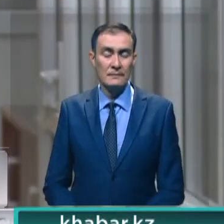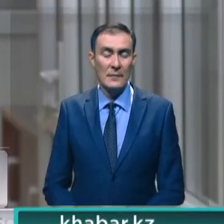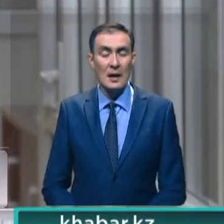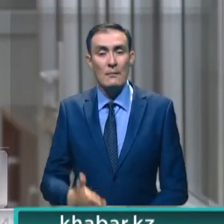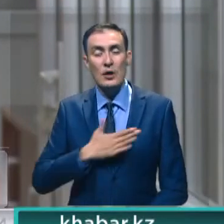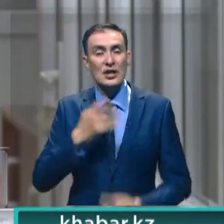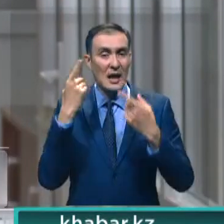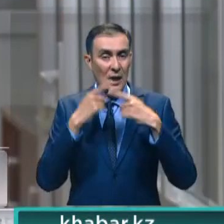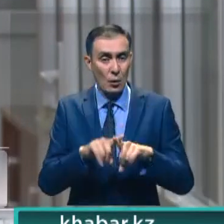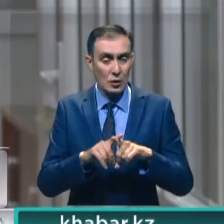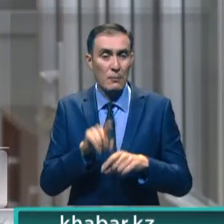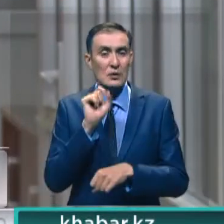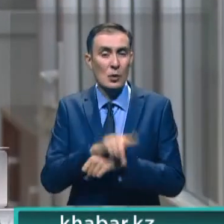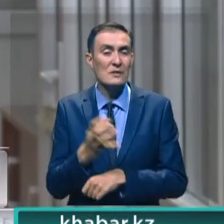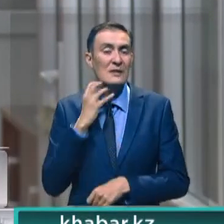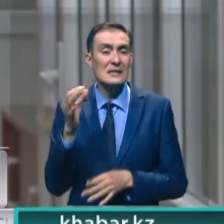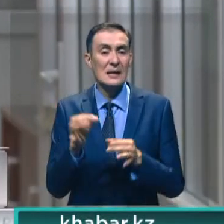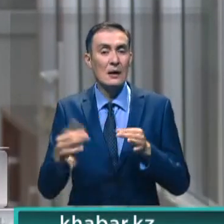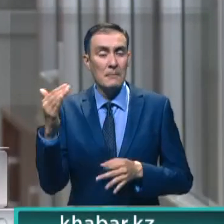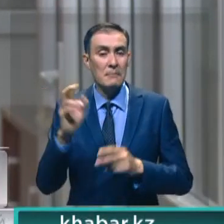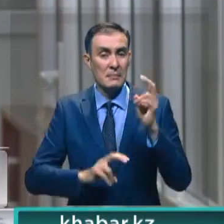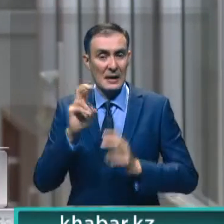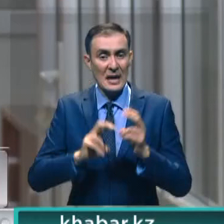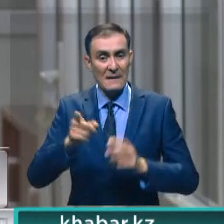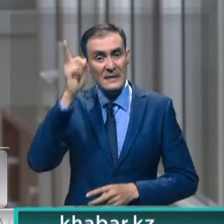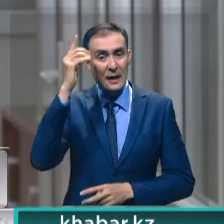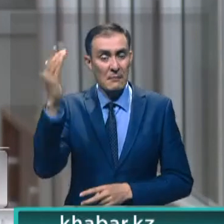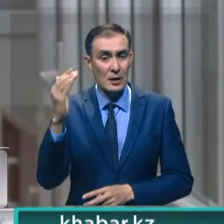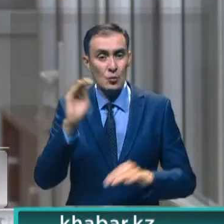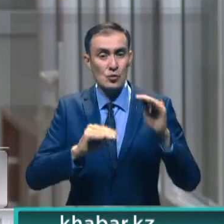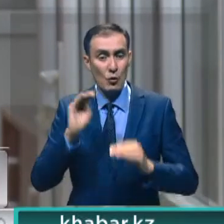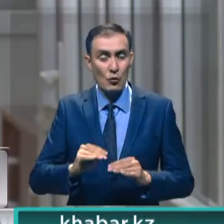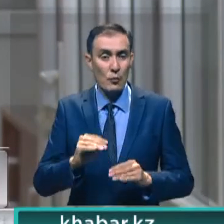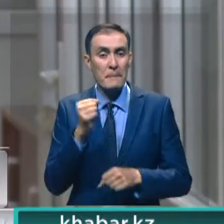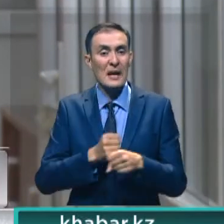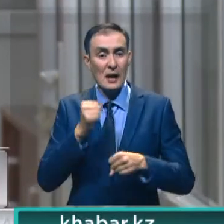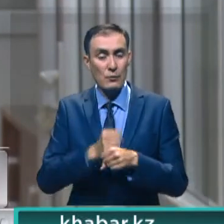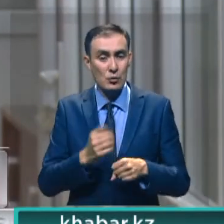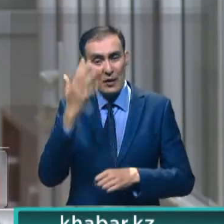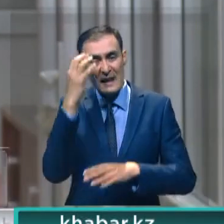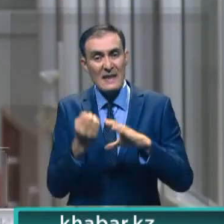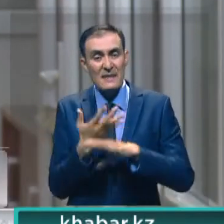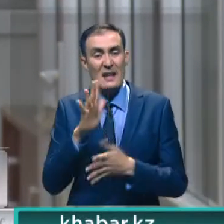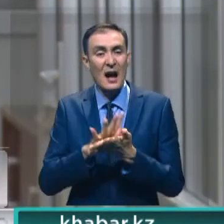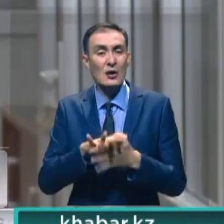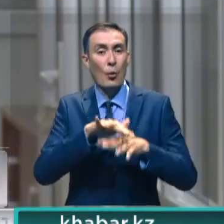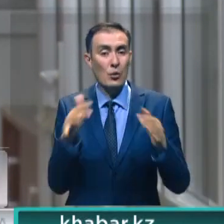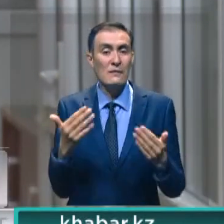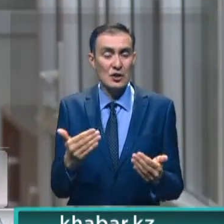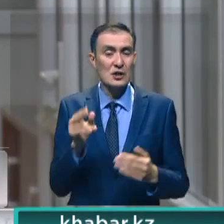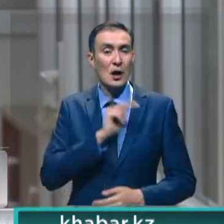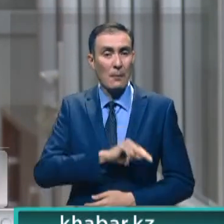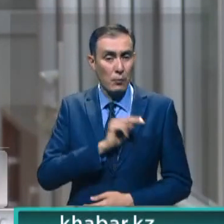По нашей технологии по заказу кызылординского предприятия в Германии собрали установку по переработке нефтяных отходов. Сейчас она